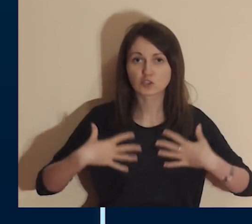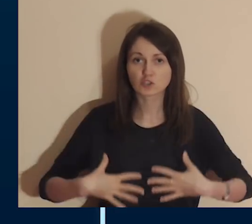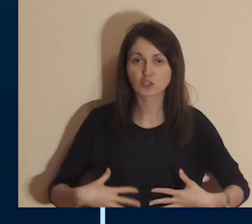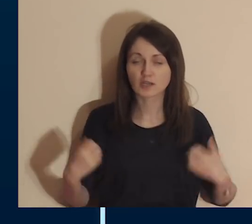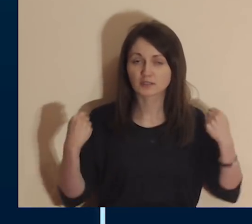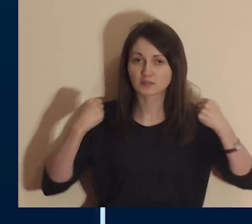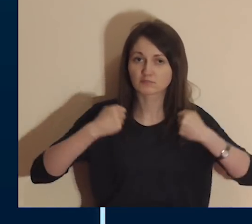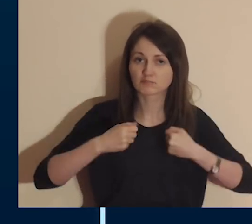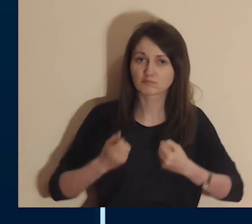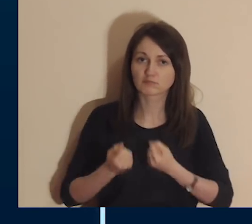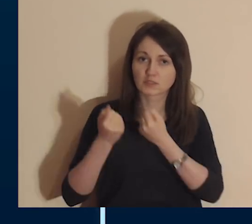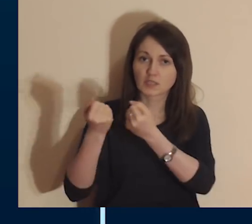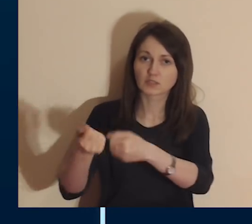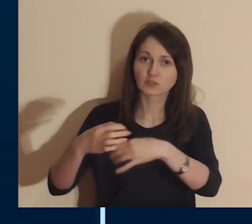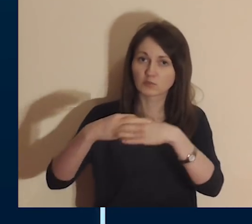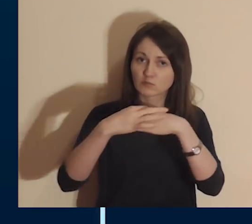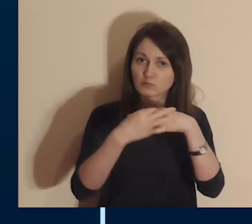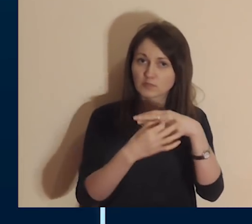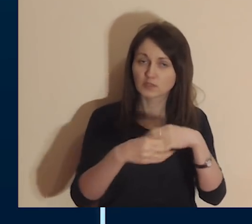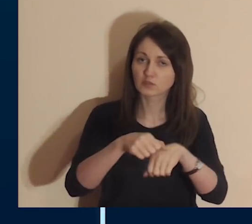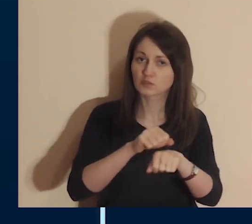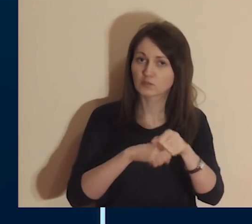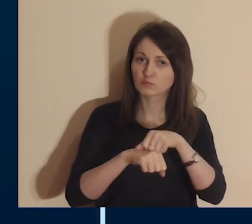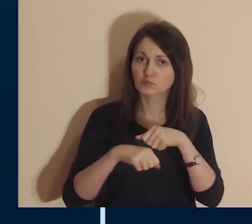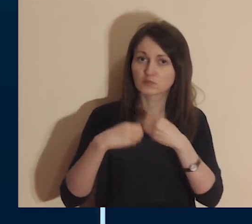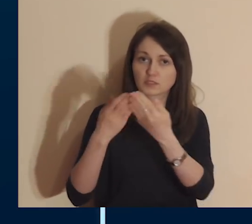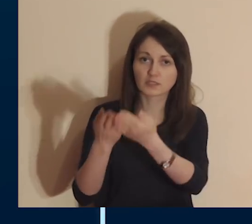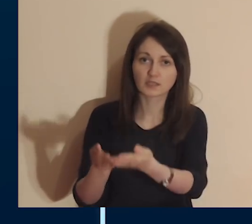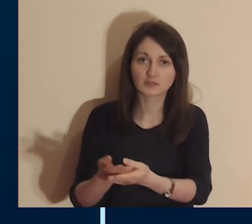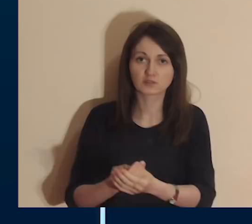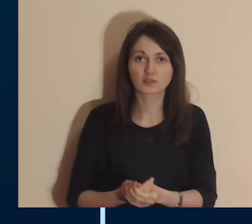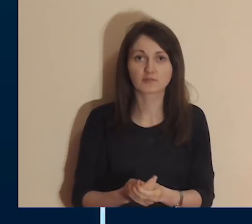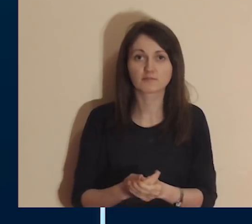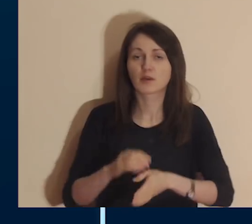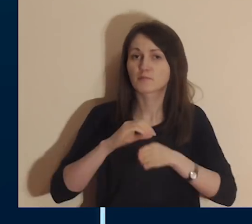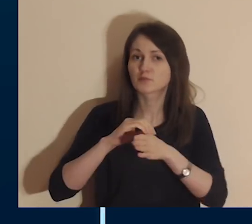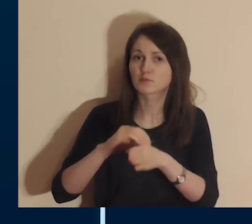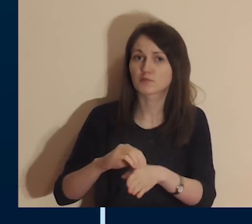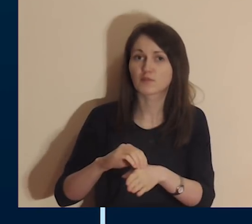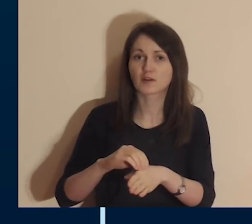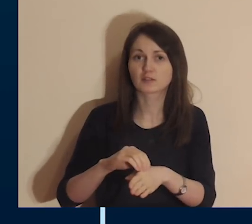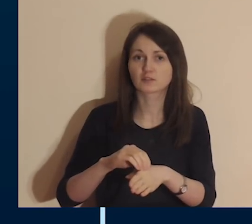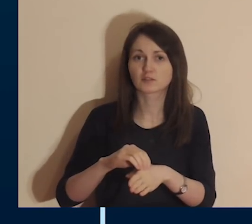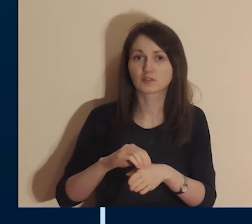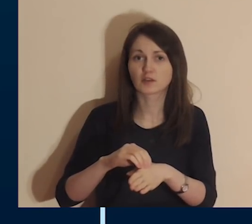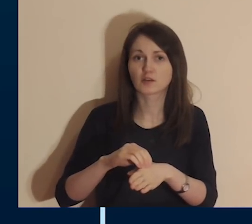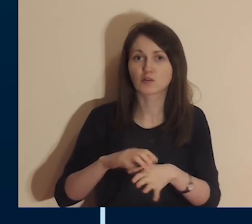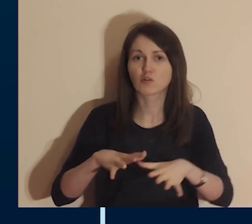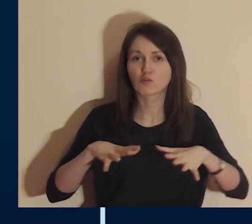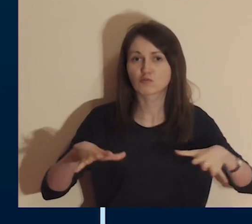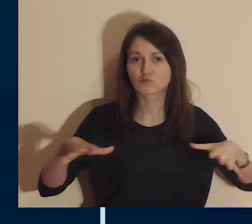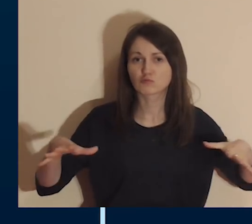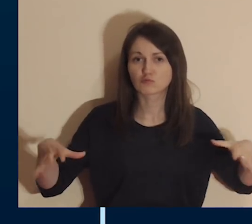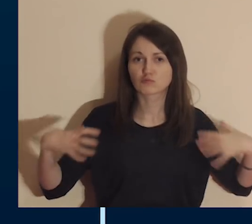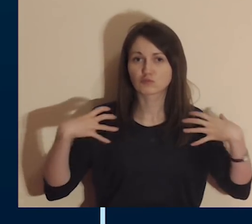przynieście szybko najlepszą szatę i ubierzcie go. Dajcie mu też pierścień na rękę i sandały na